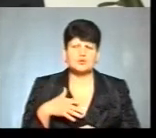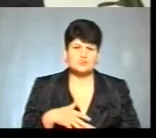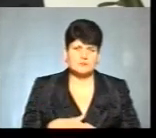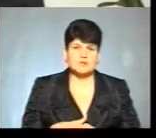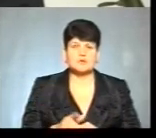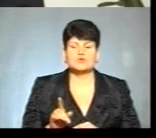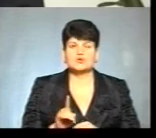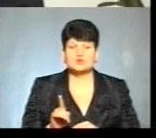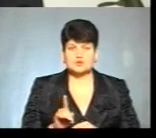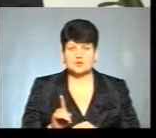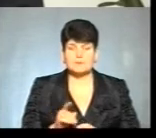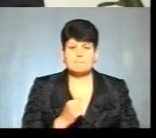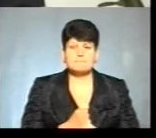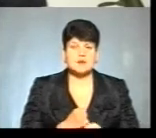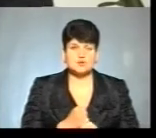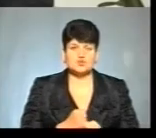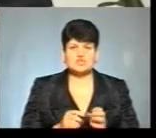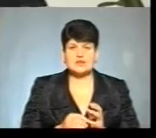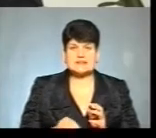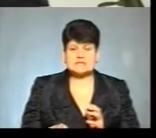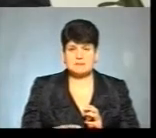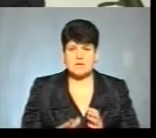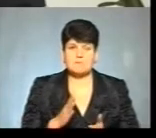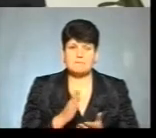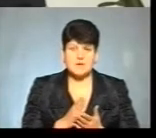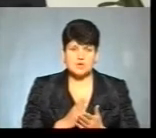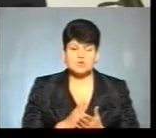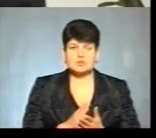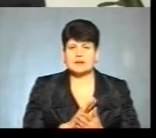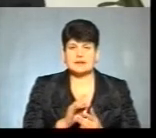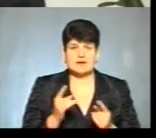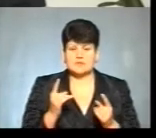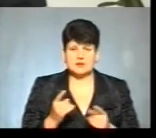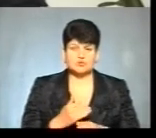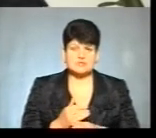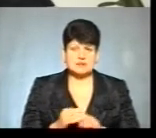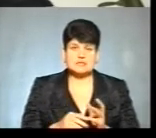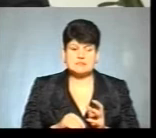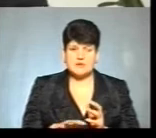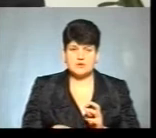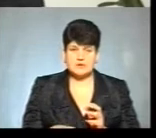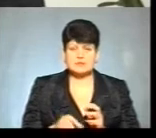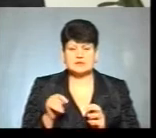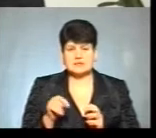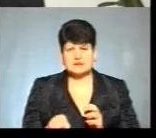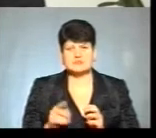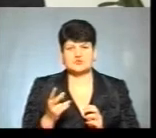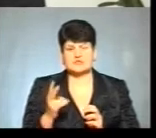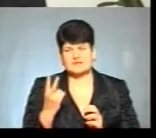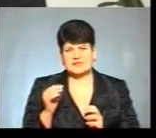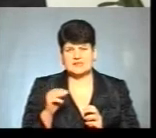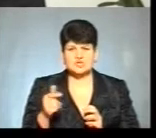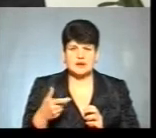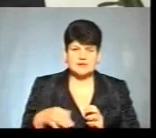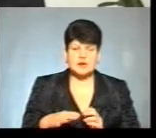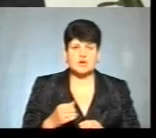що працюючи на землі, маючи якусь невелику частину там земельної ділянки, там тисячу чи 2000 гектарів,